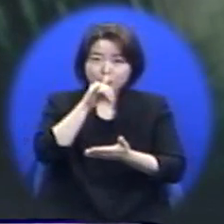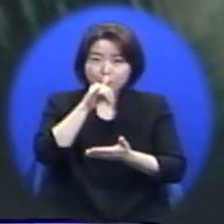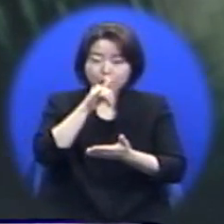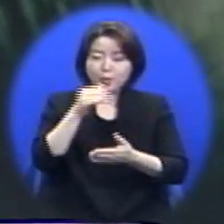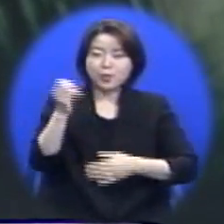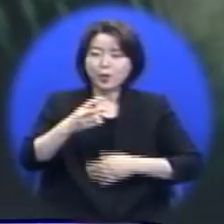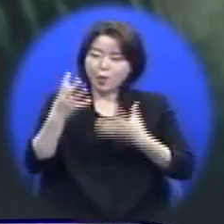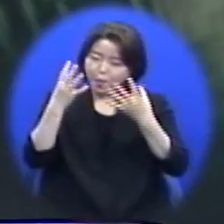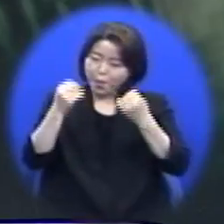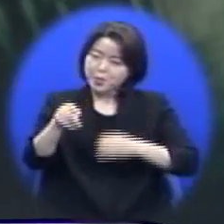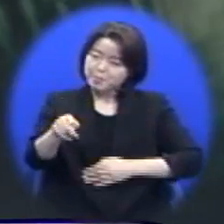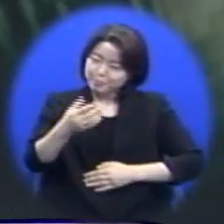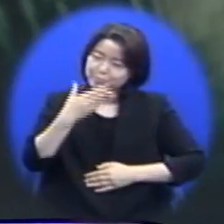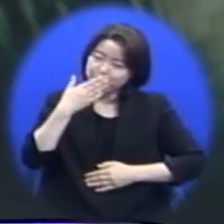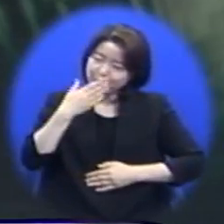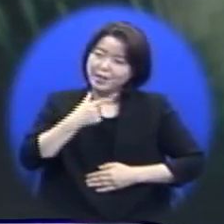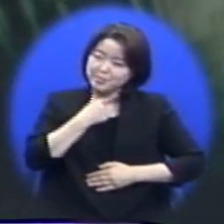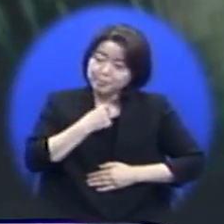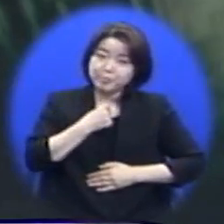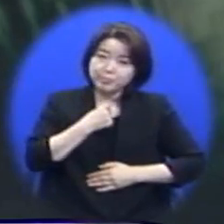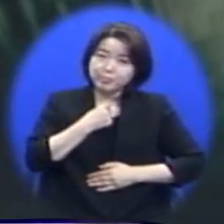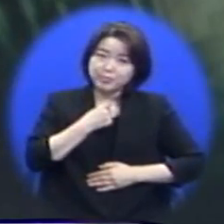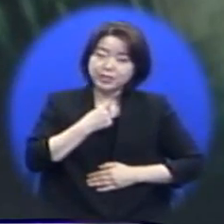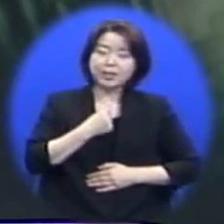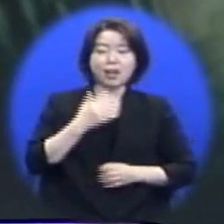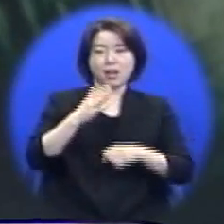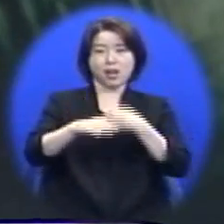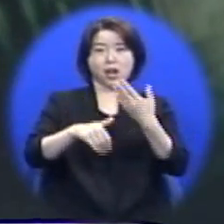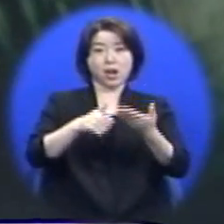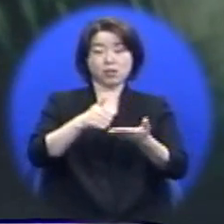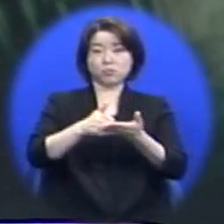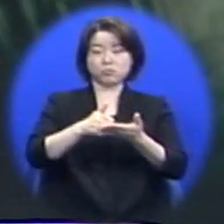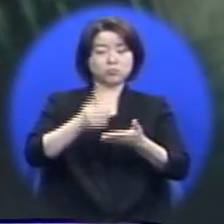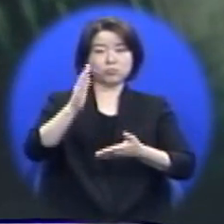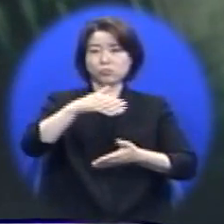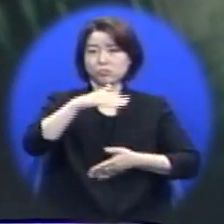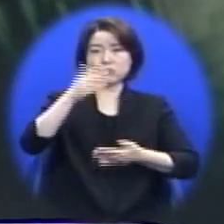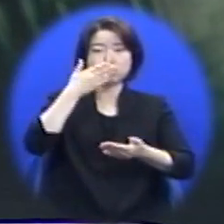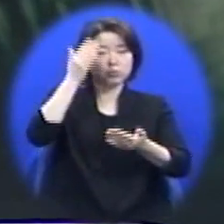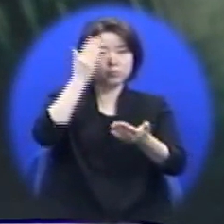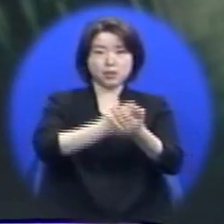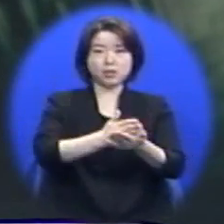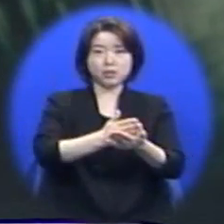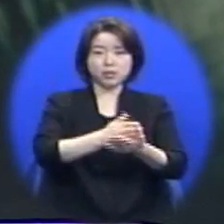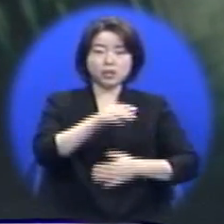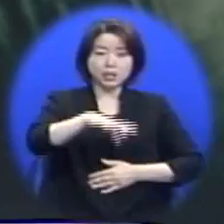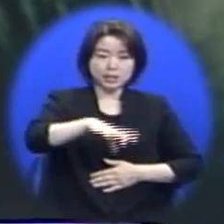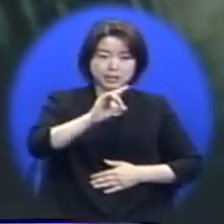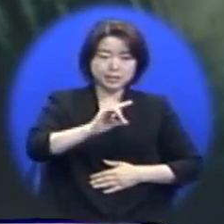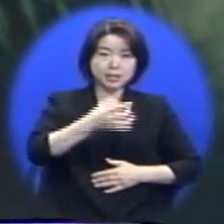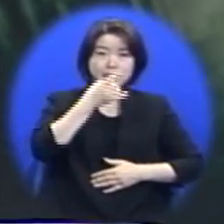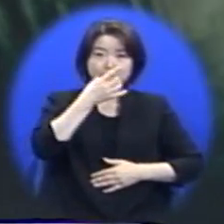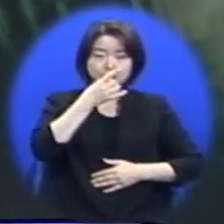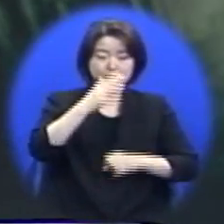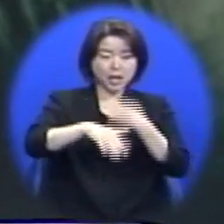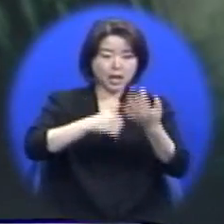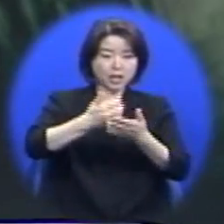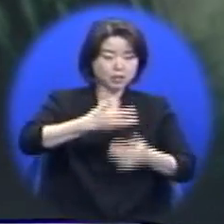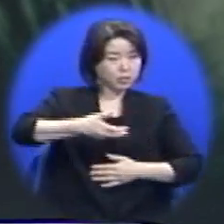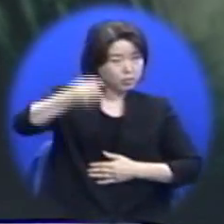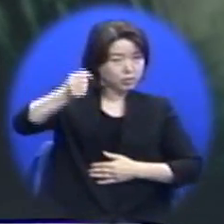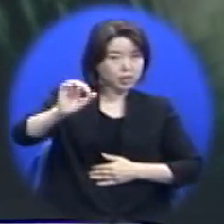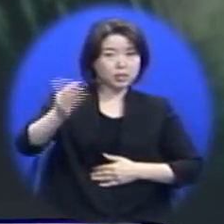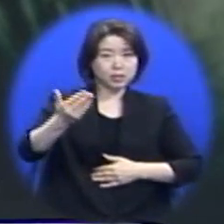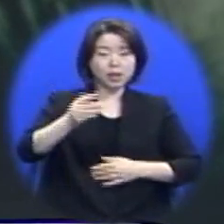또 얼마나 먹고 싶었겠어요. 하나님 절대로 먹으면 안 된다. 그첫 곡식은 하나님께 바쳐야 된다.